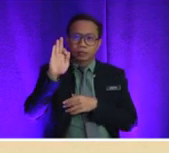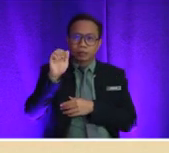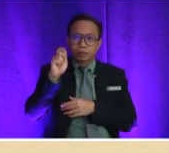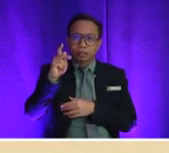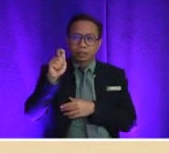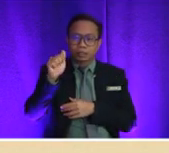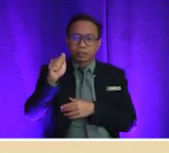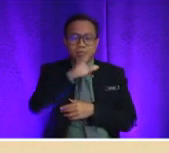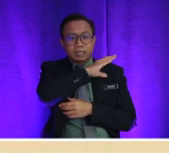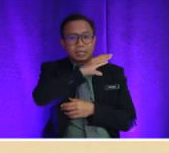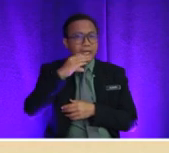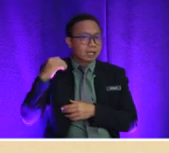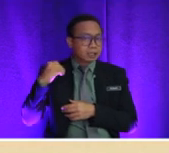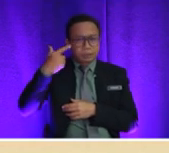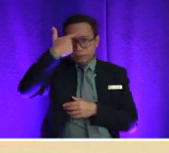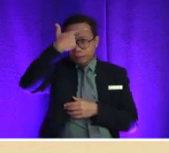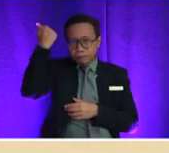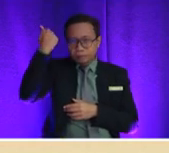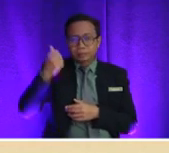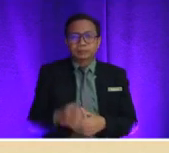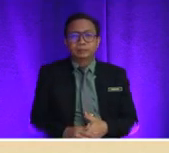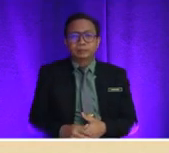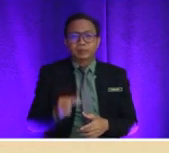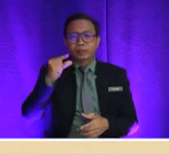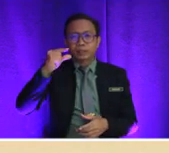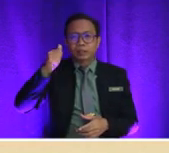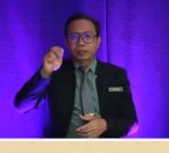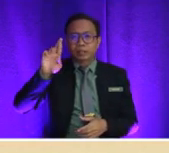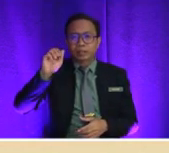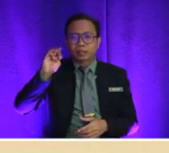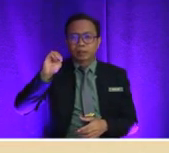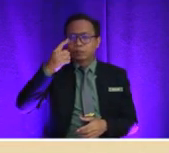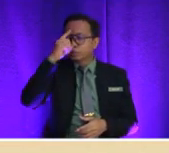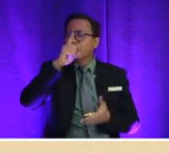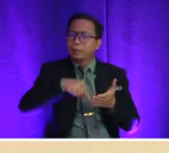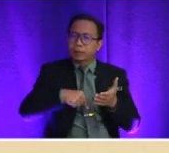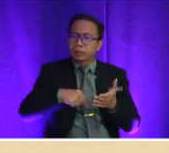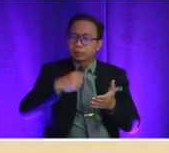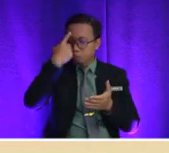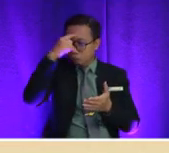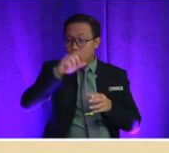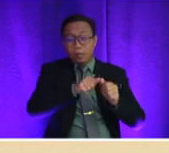Oke masih ada fakta contoh kita jawab garam untuk apa untuk mencegah penyakit